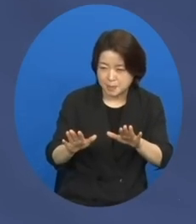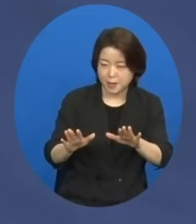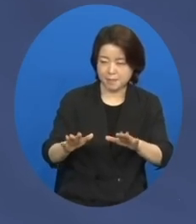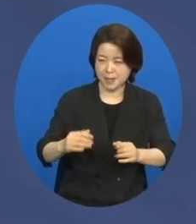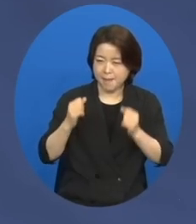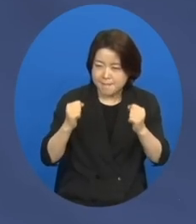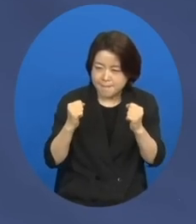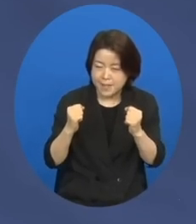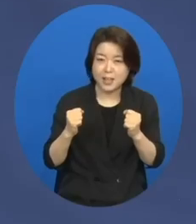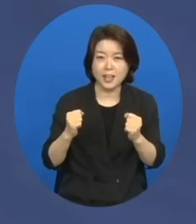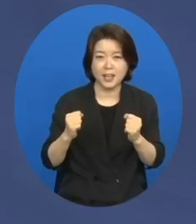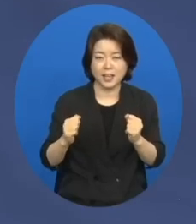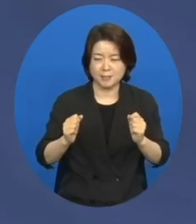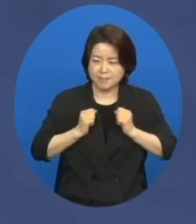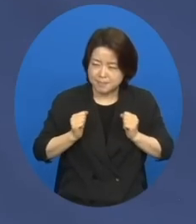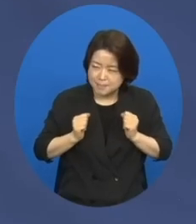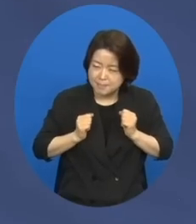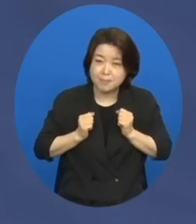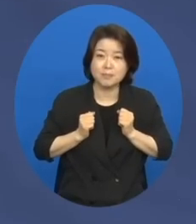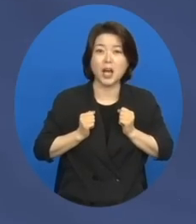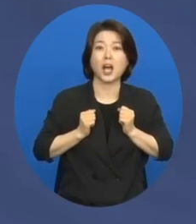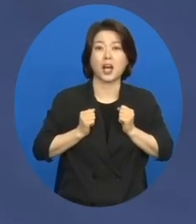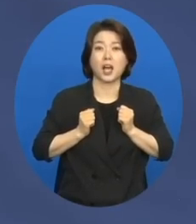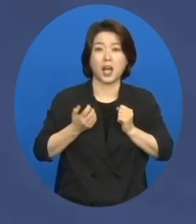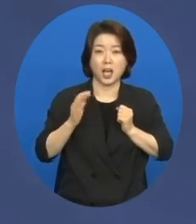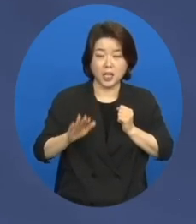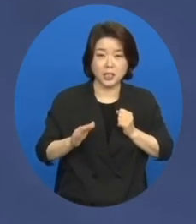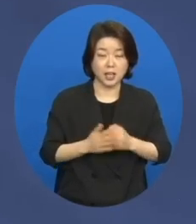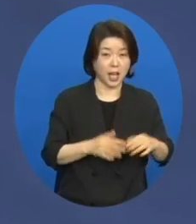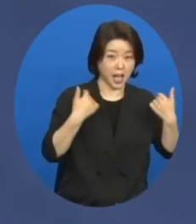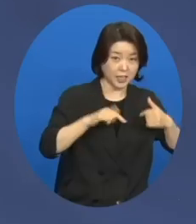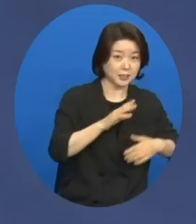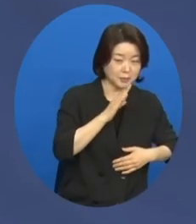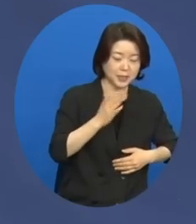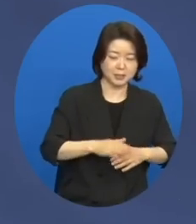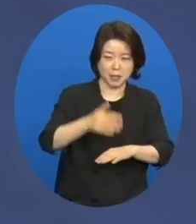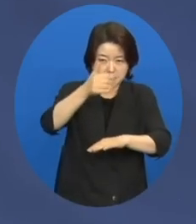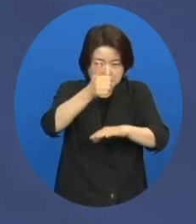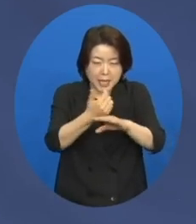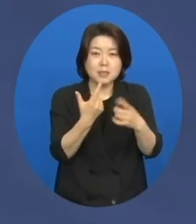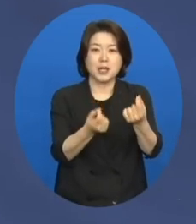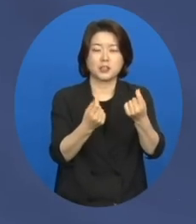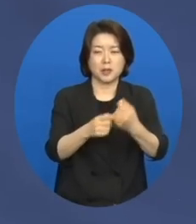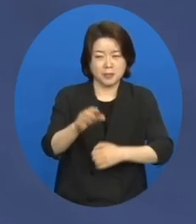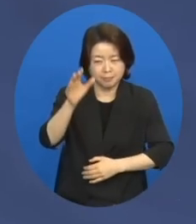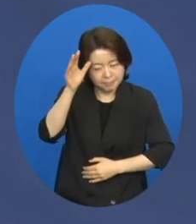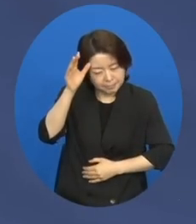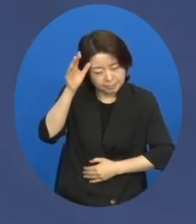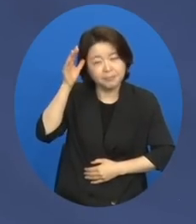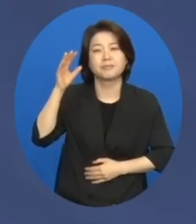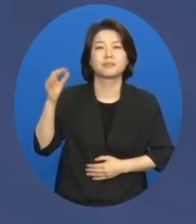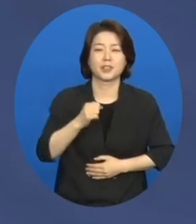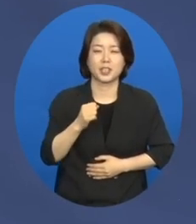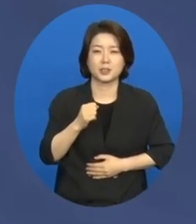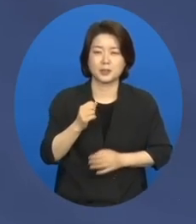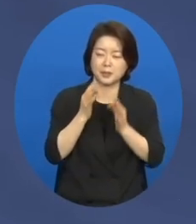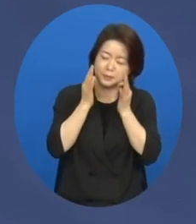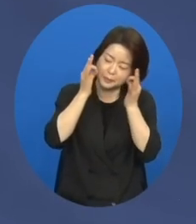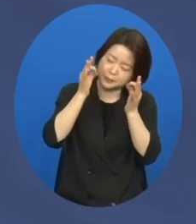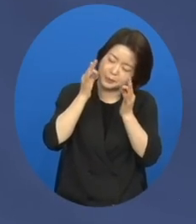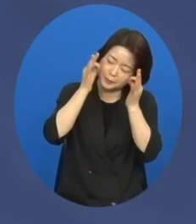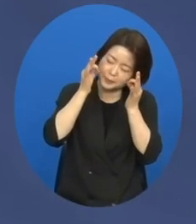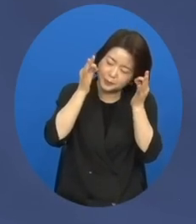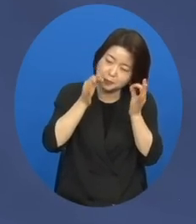그냥 정말 늘 그렇지만 마지막처럼 기대를 가지고 혼신의 힘을